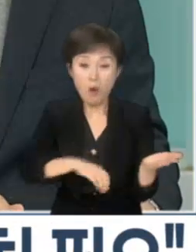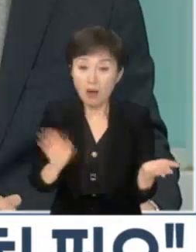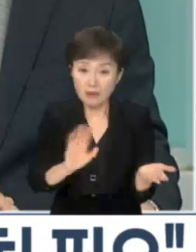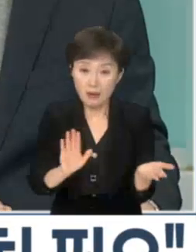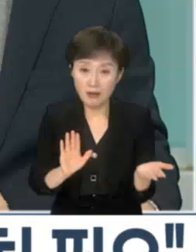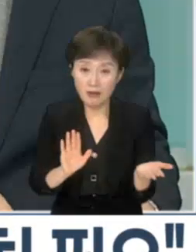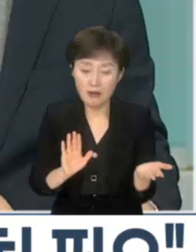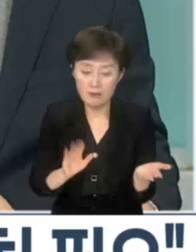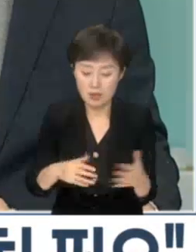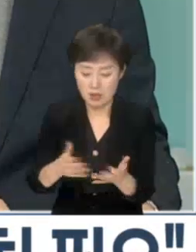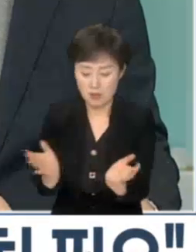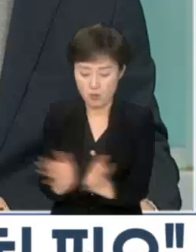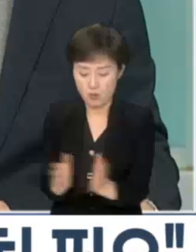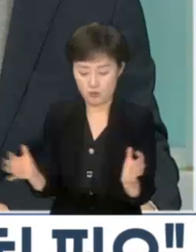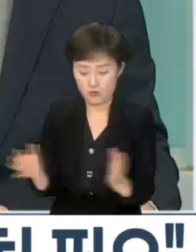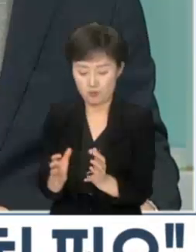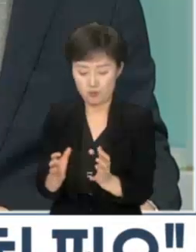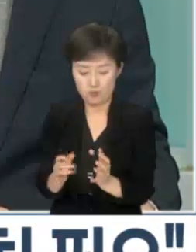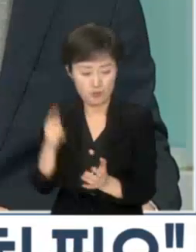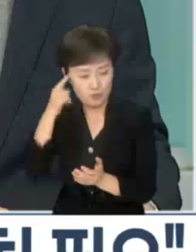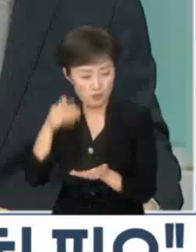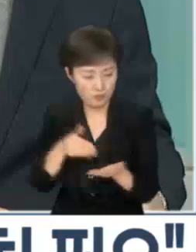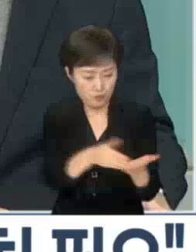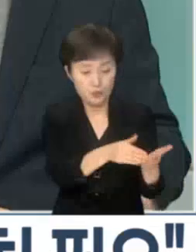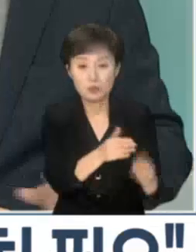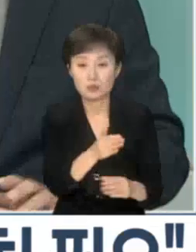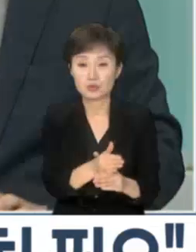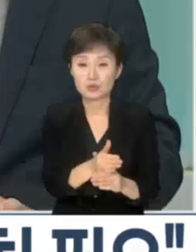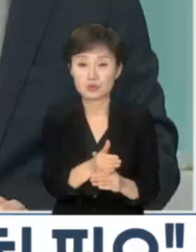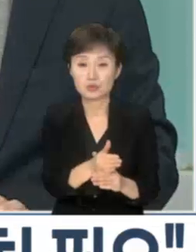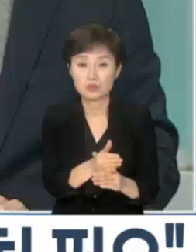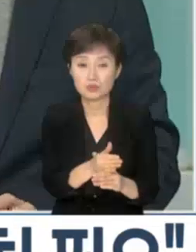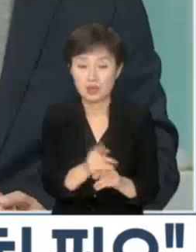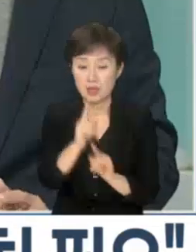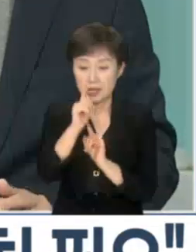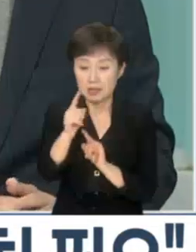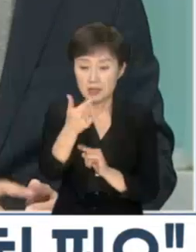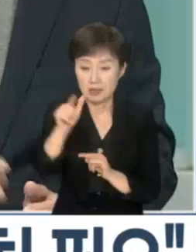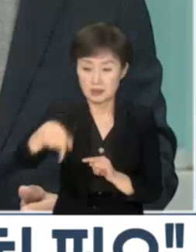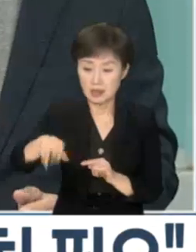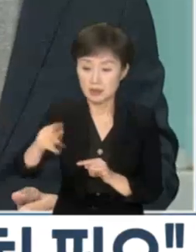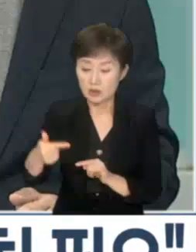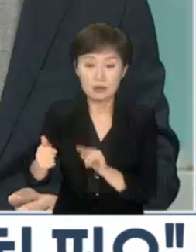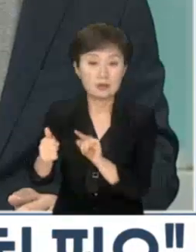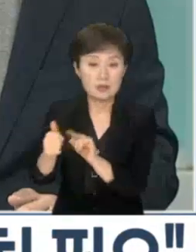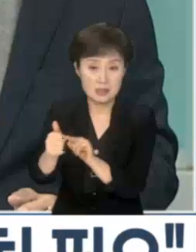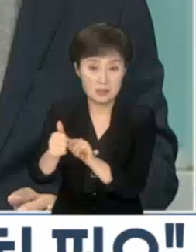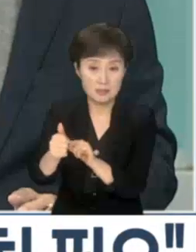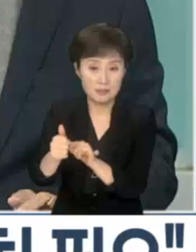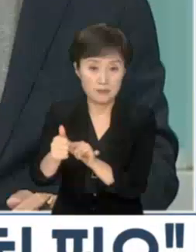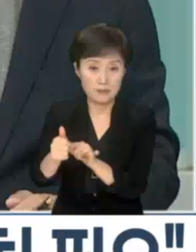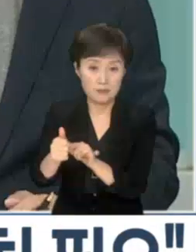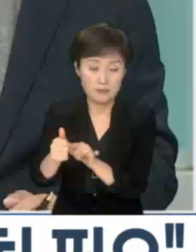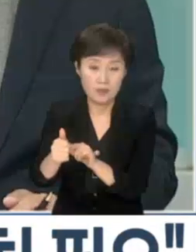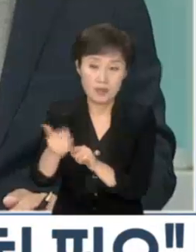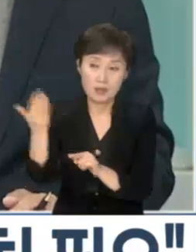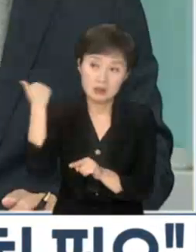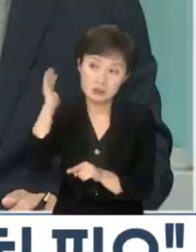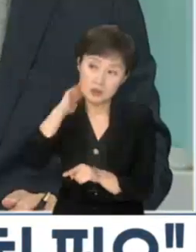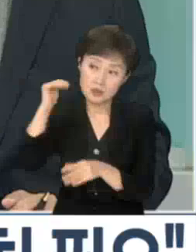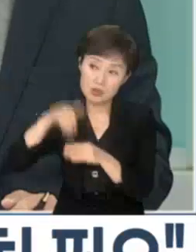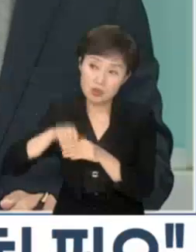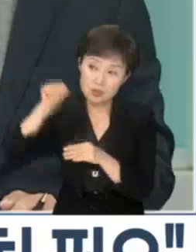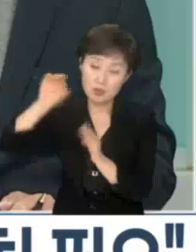이제 의견들을 갖다 표출하고 있는 이런 상황이기 때문에 이낙연 전 대표 같은 경우는 이낙연 대표를 지난 대선 때 지지했던 그룹들이 있습니다.